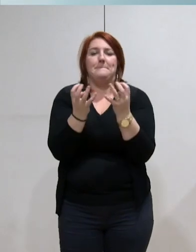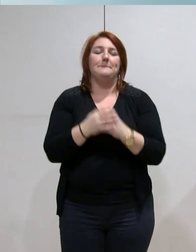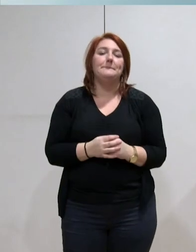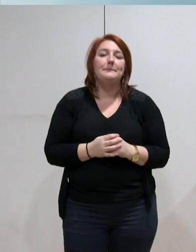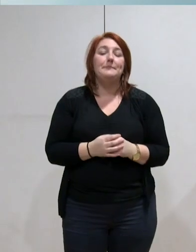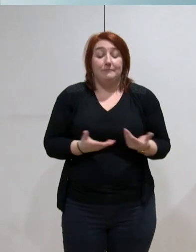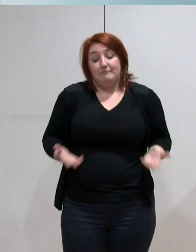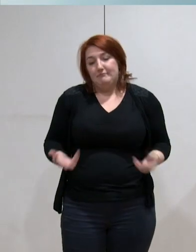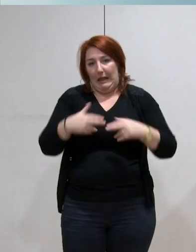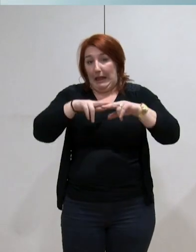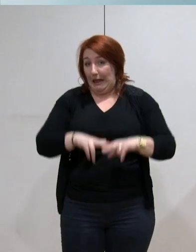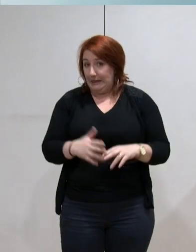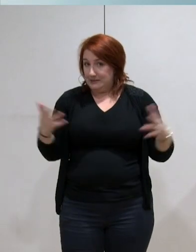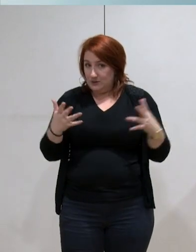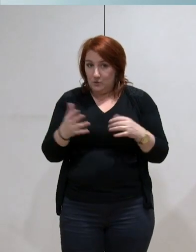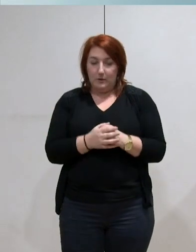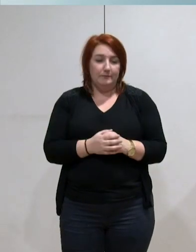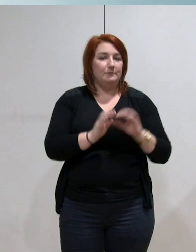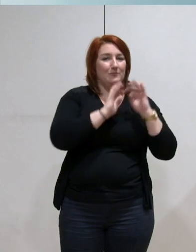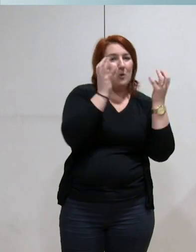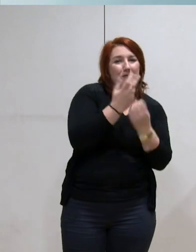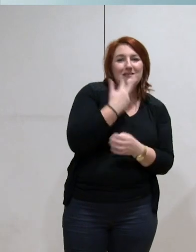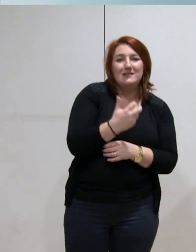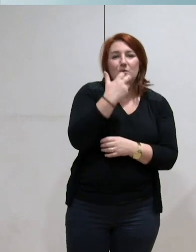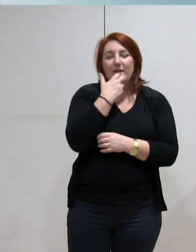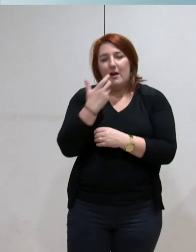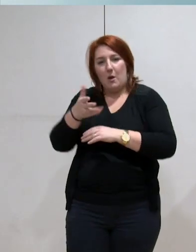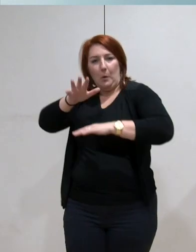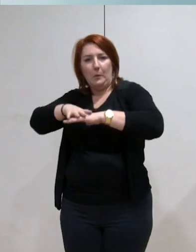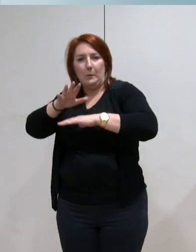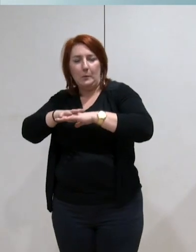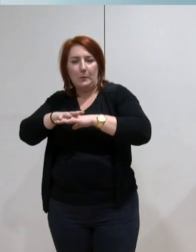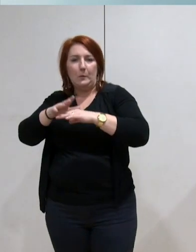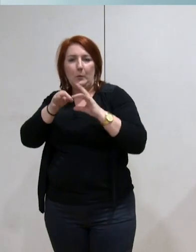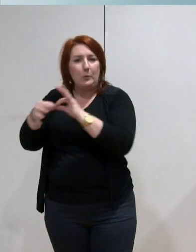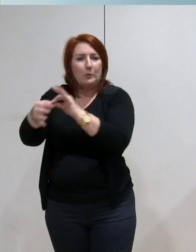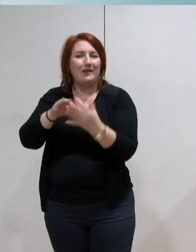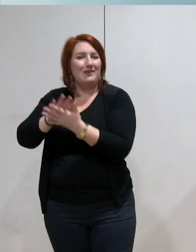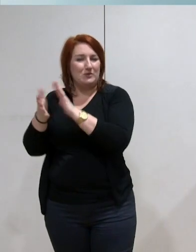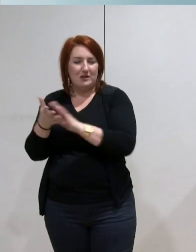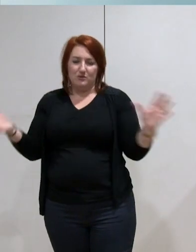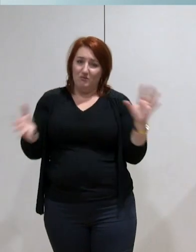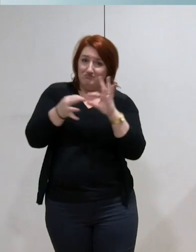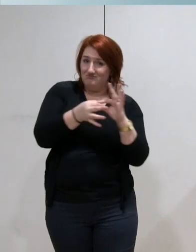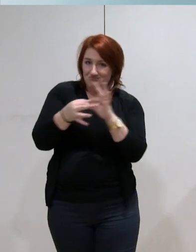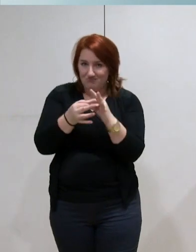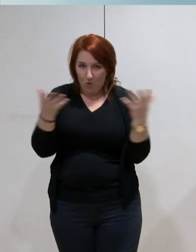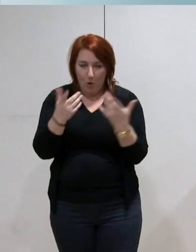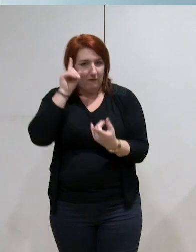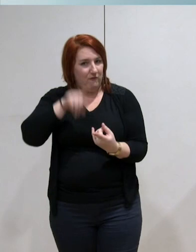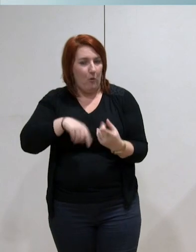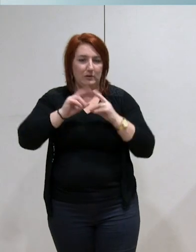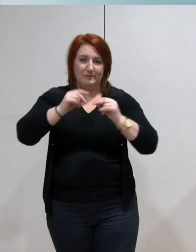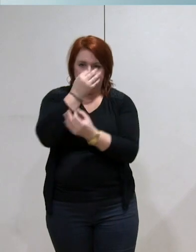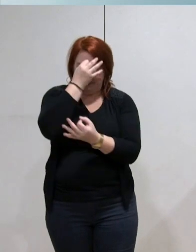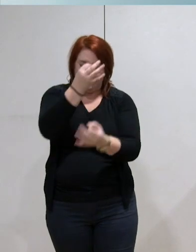à préciser évidemment le lien entre les conseils citoyens et les unions de quartiers cette démarche est conduite également par le le